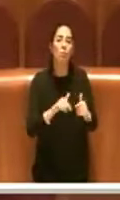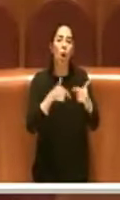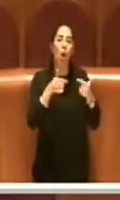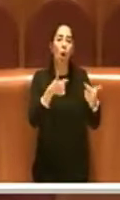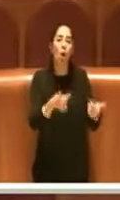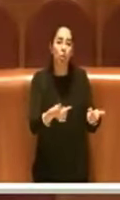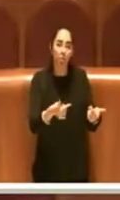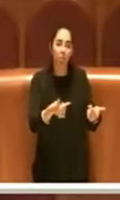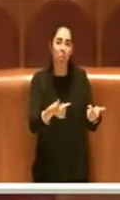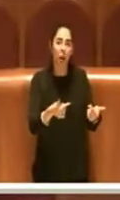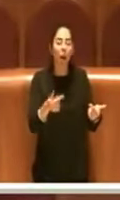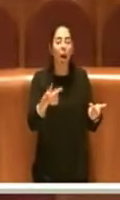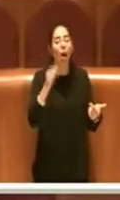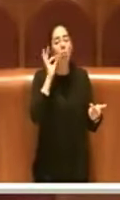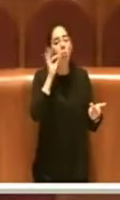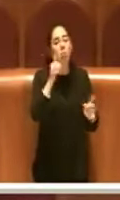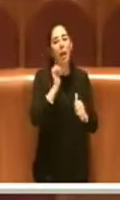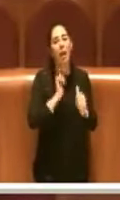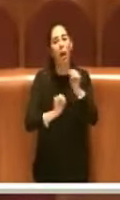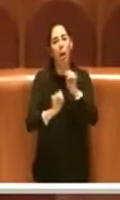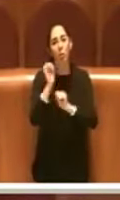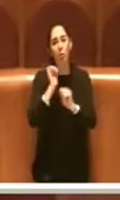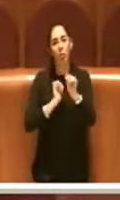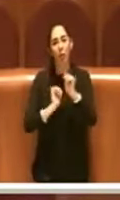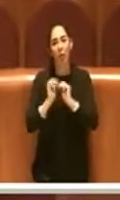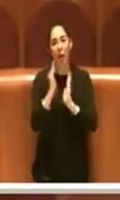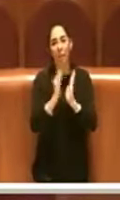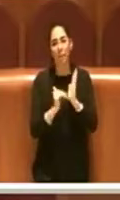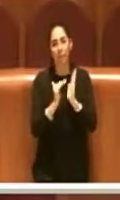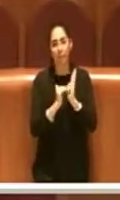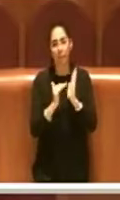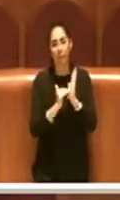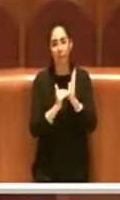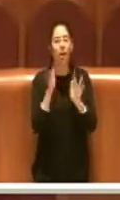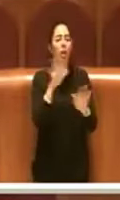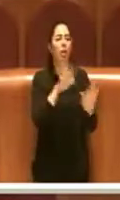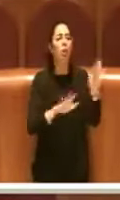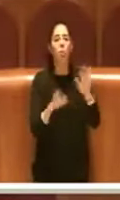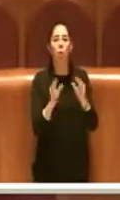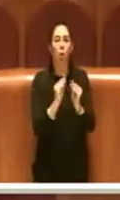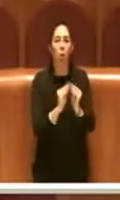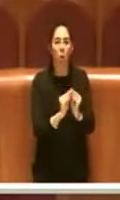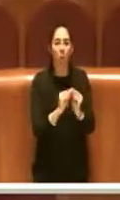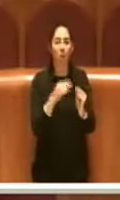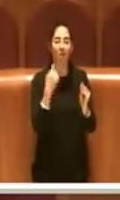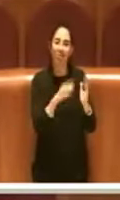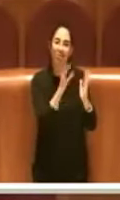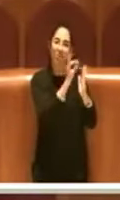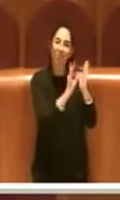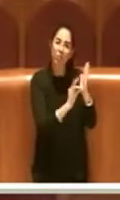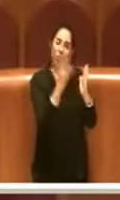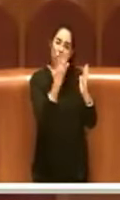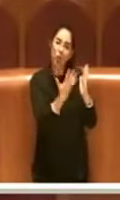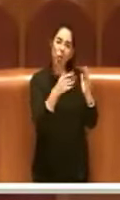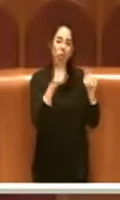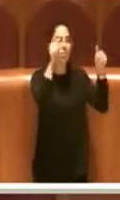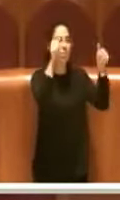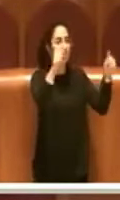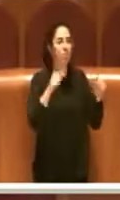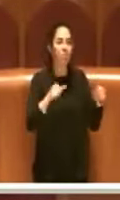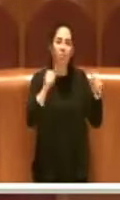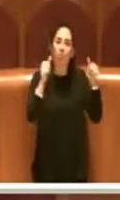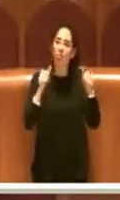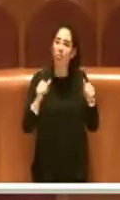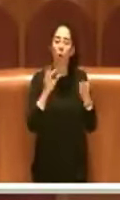preventivo. L'informazione si fa e si farà affiggendo questo volantino all'interno di tutti gli uffici pubblici aperti